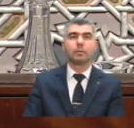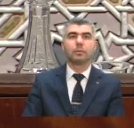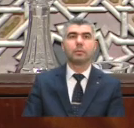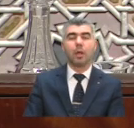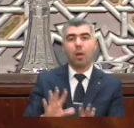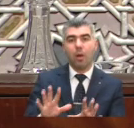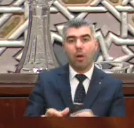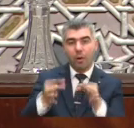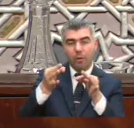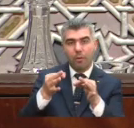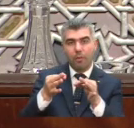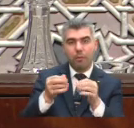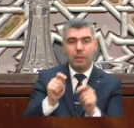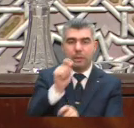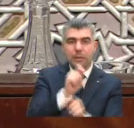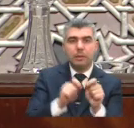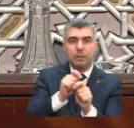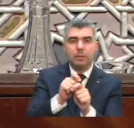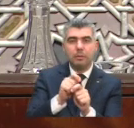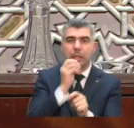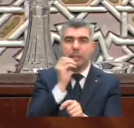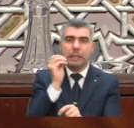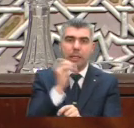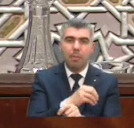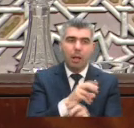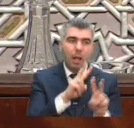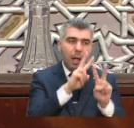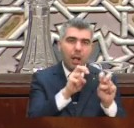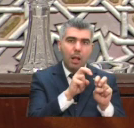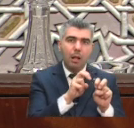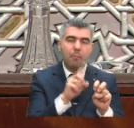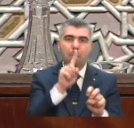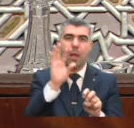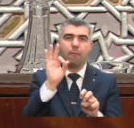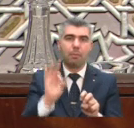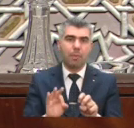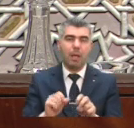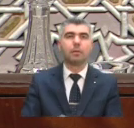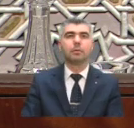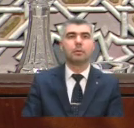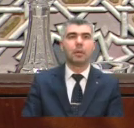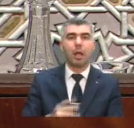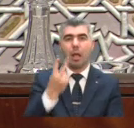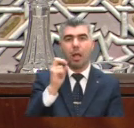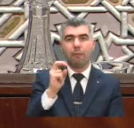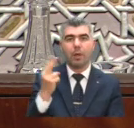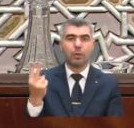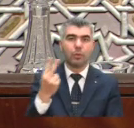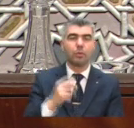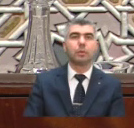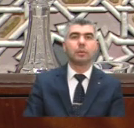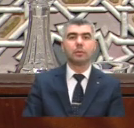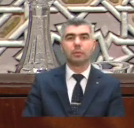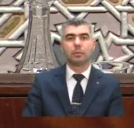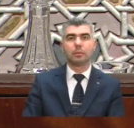حصيلة إعادة تأهيل كل المطارح غير المراقبة بنسبة 100% بحلول سنة 2022